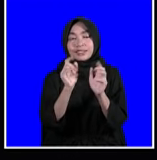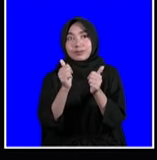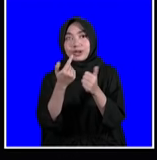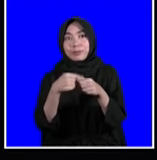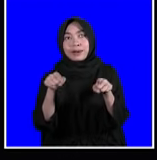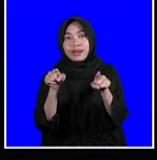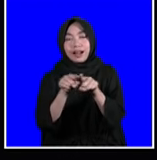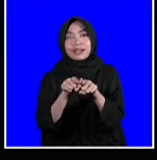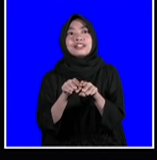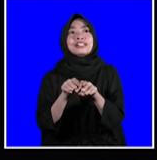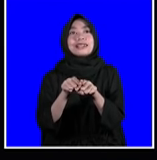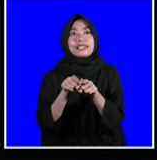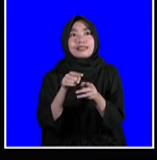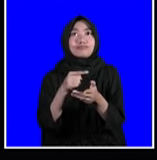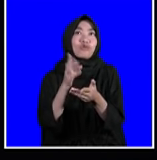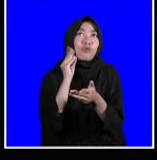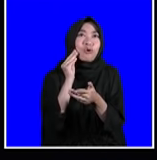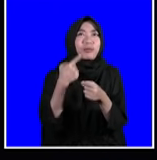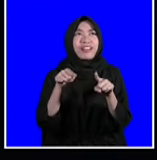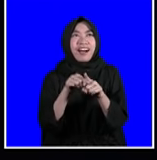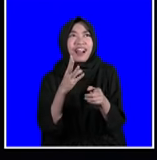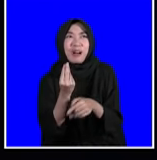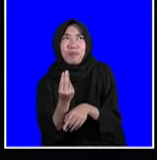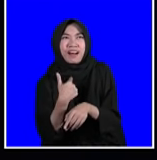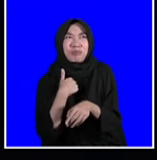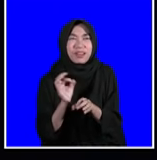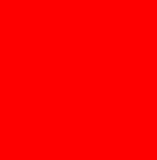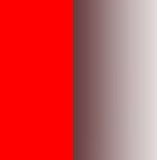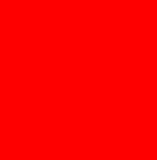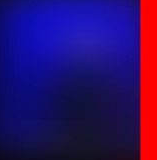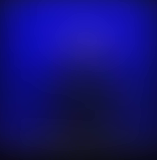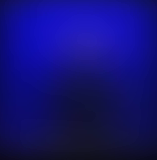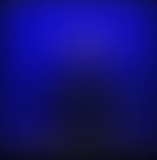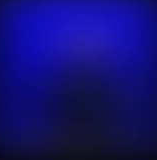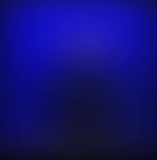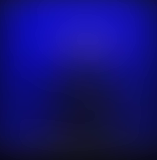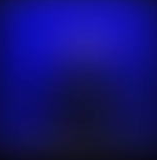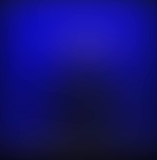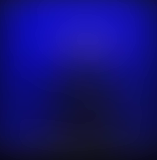kembali lagi kepada kebijakan masing-masing orang.